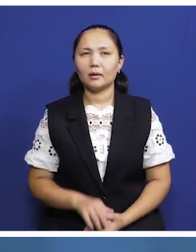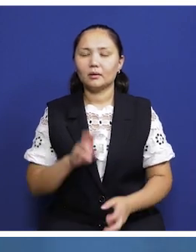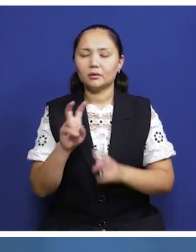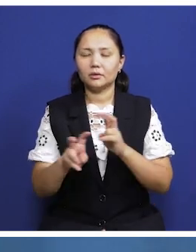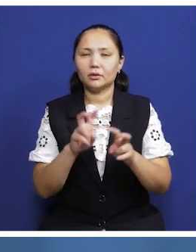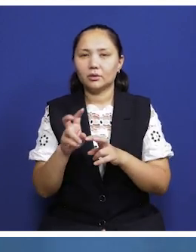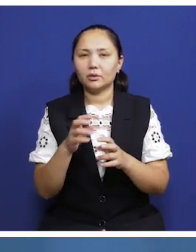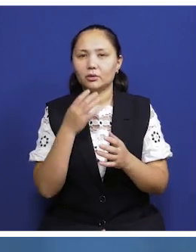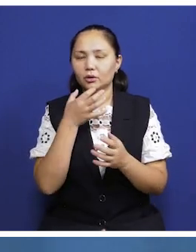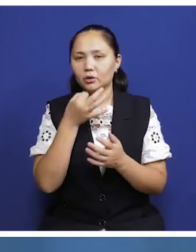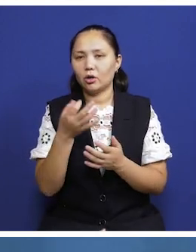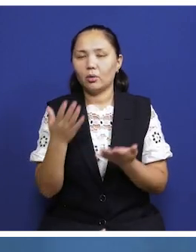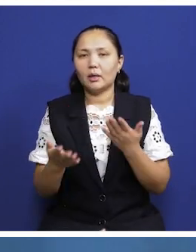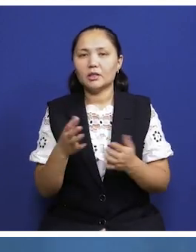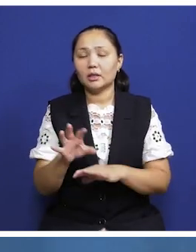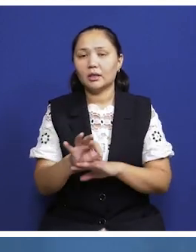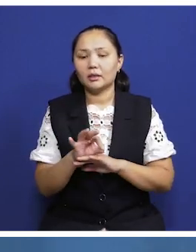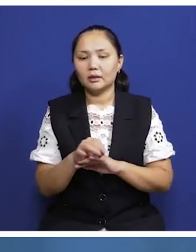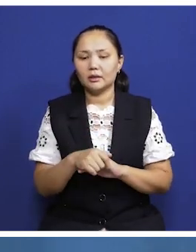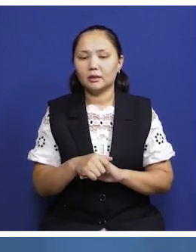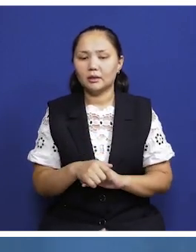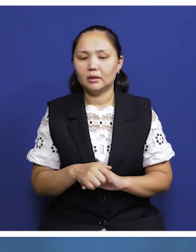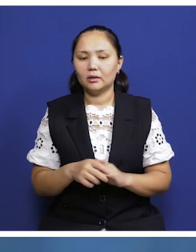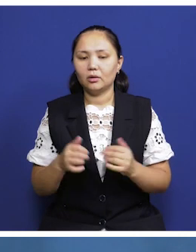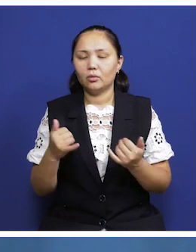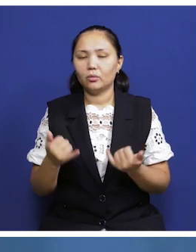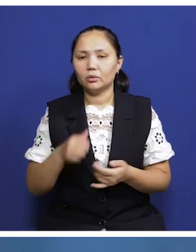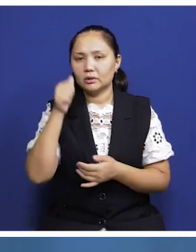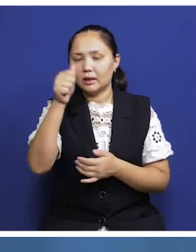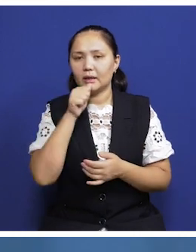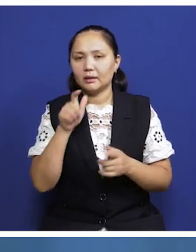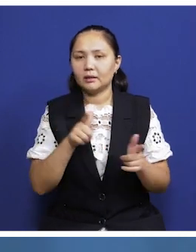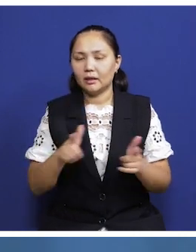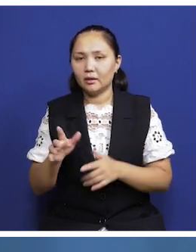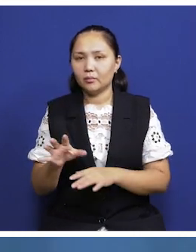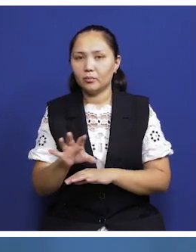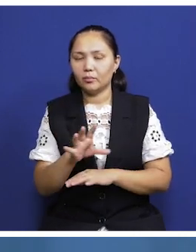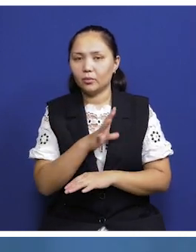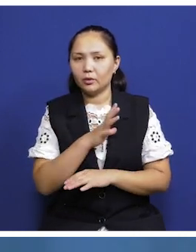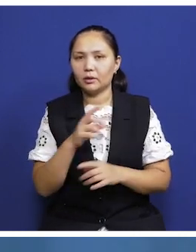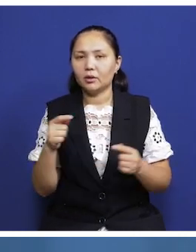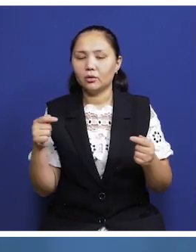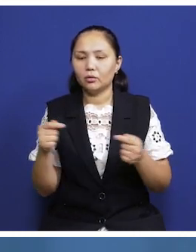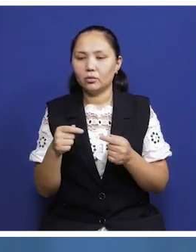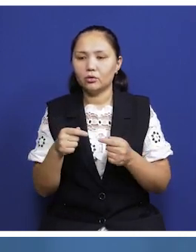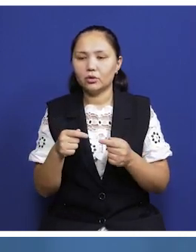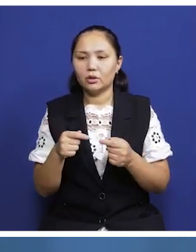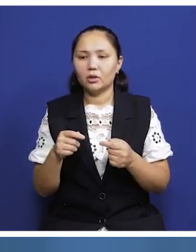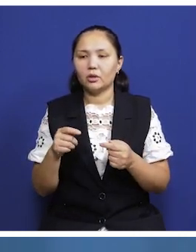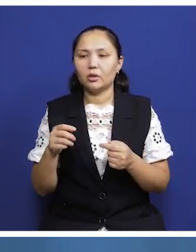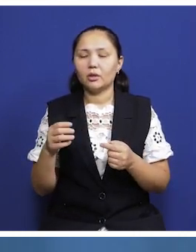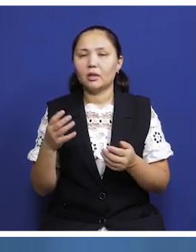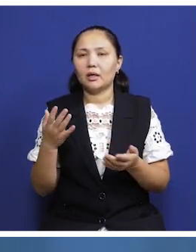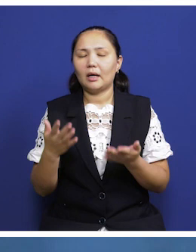Зерттеудің қорытындысы қашан шығады? Сол дайын болады. Осы айдың соңында дайын болады. Сонда нақты қанша түр шіркей,